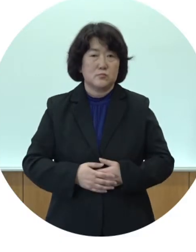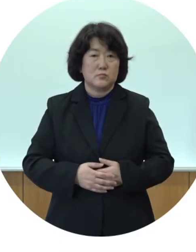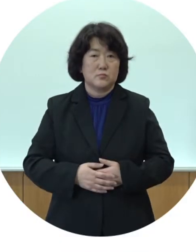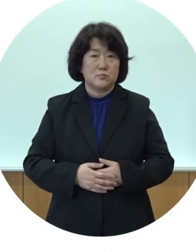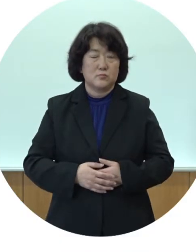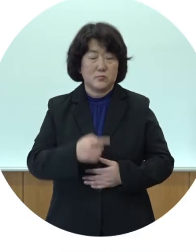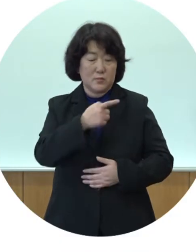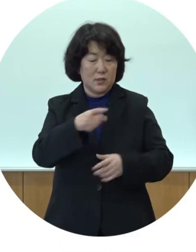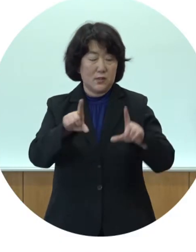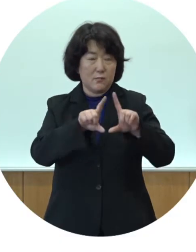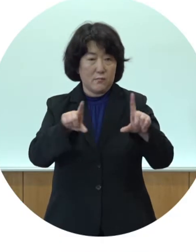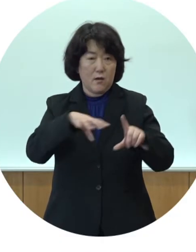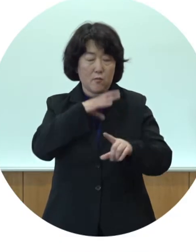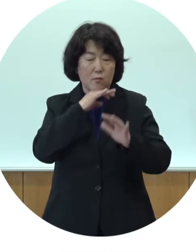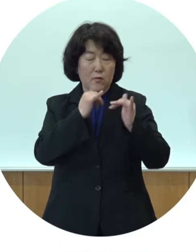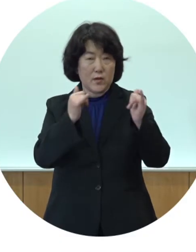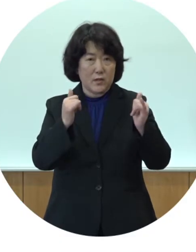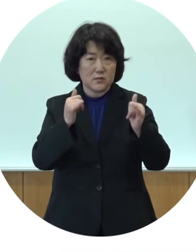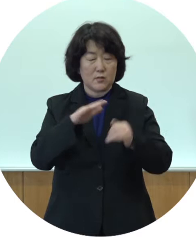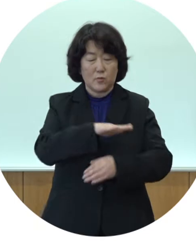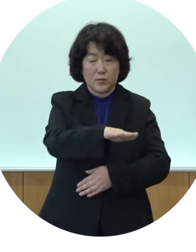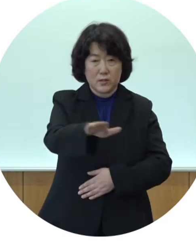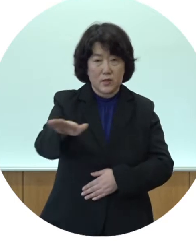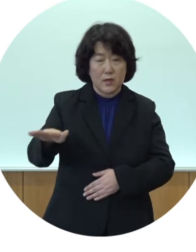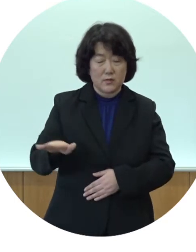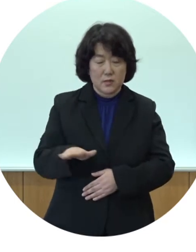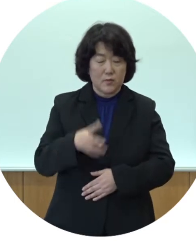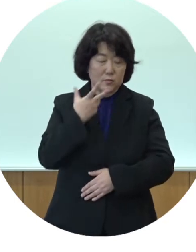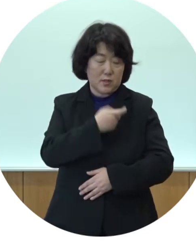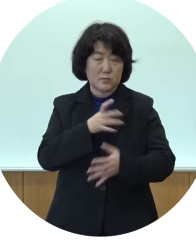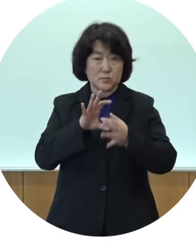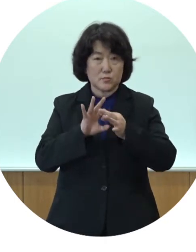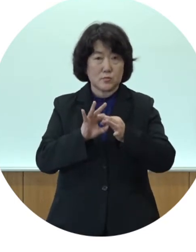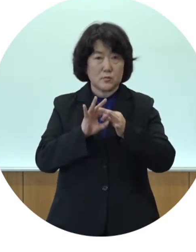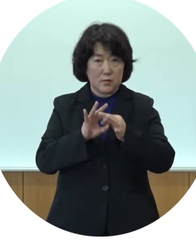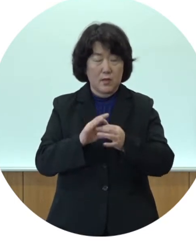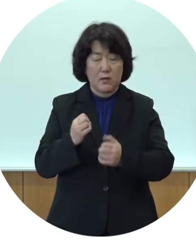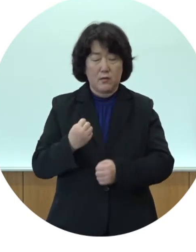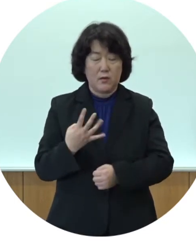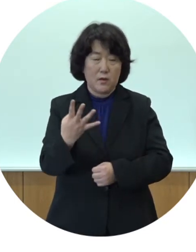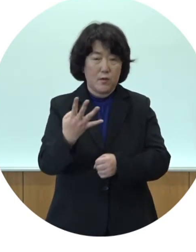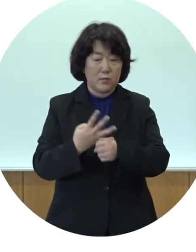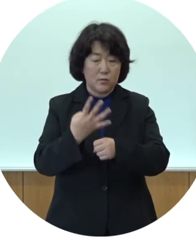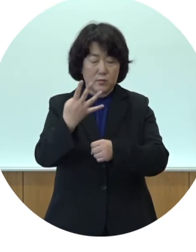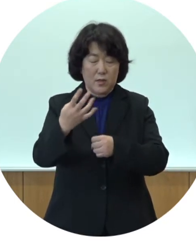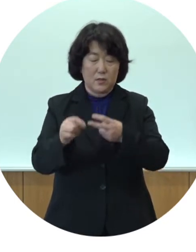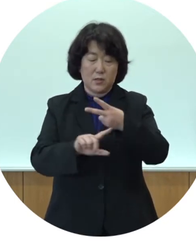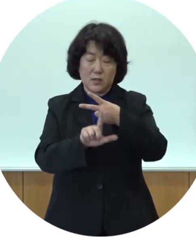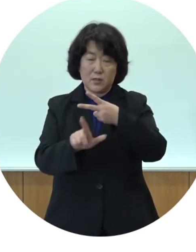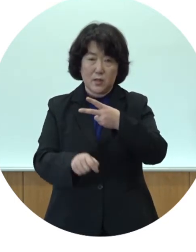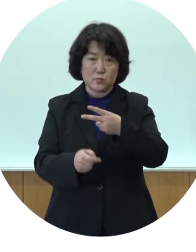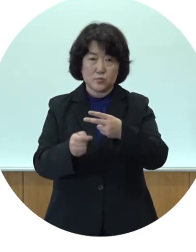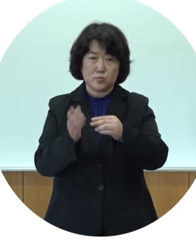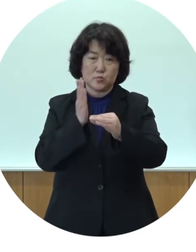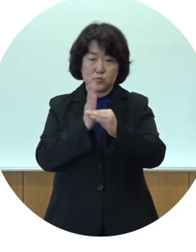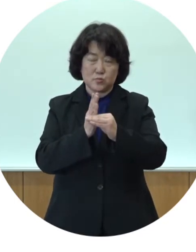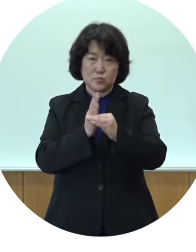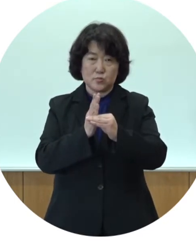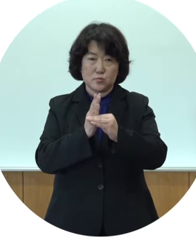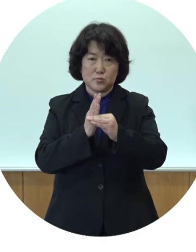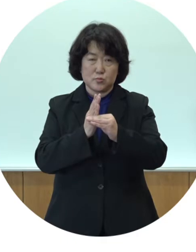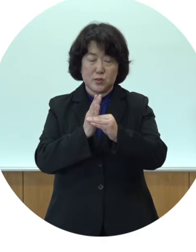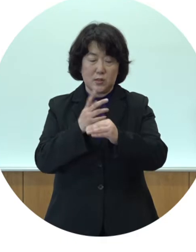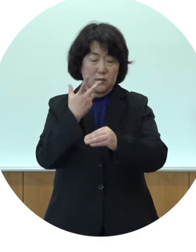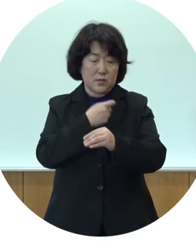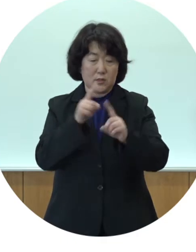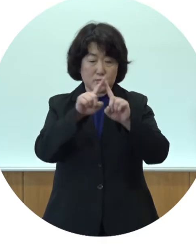一般の高齢者の皆様への接種に関しましては、令和4年2月中旬に接種券等を